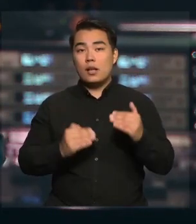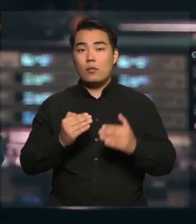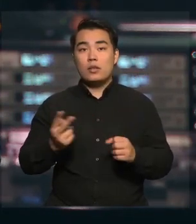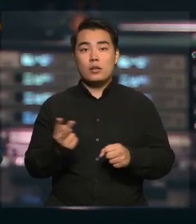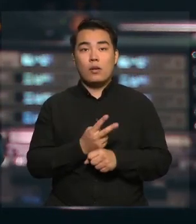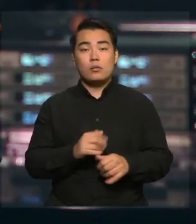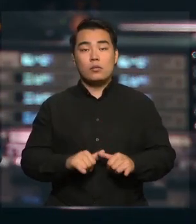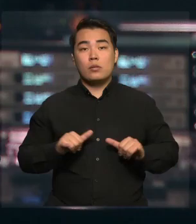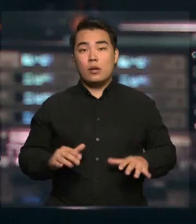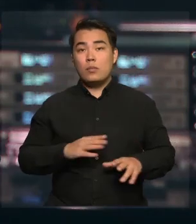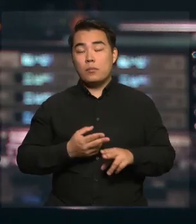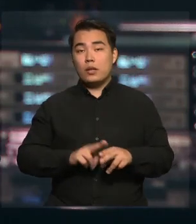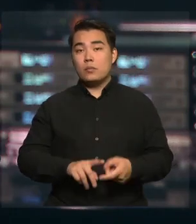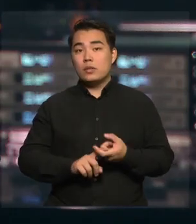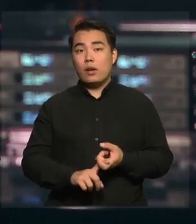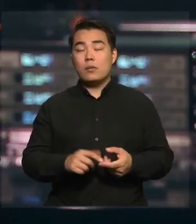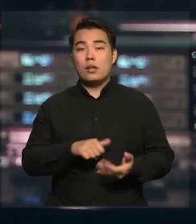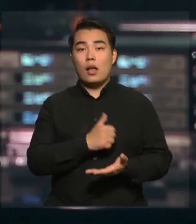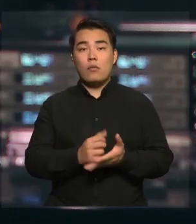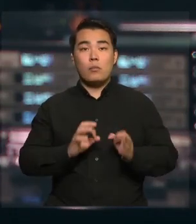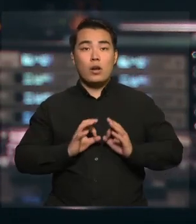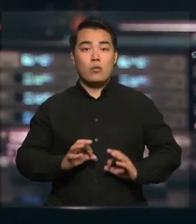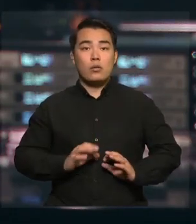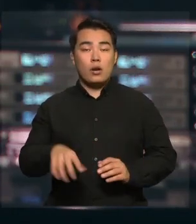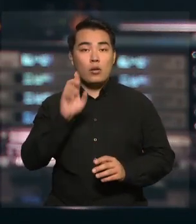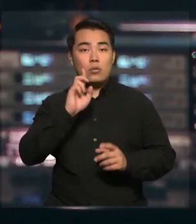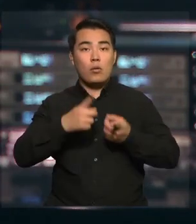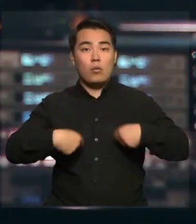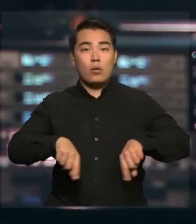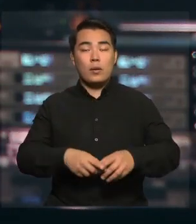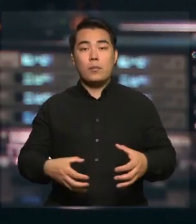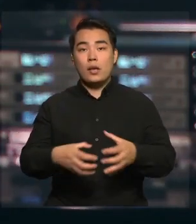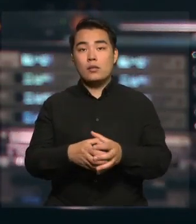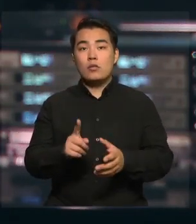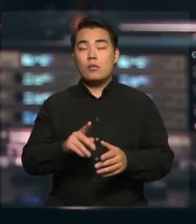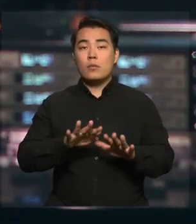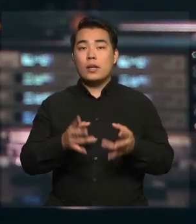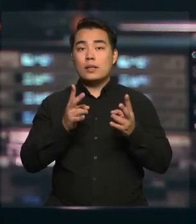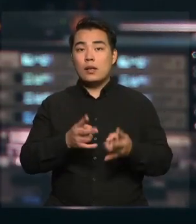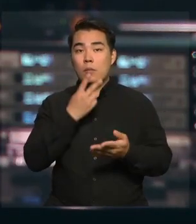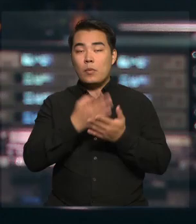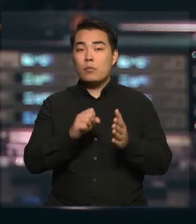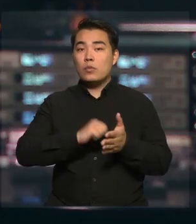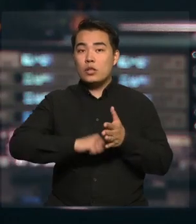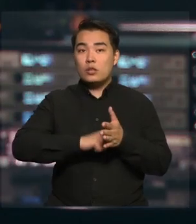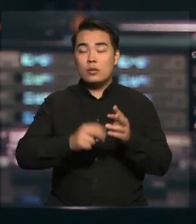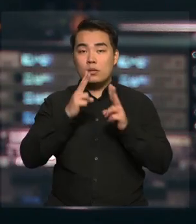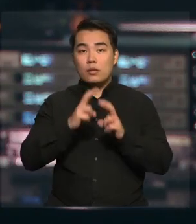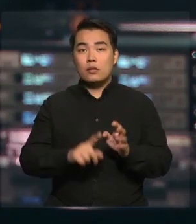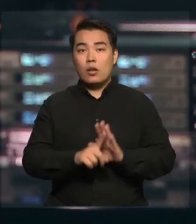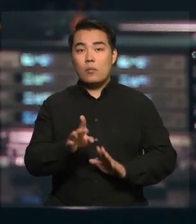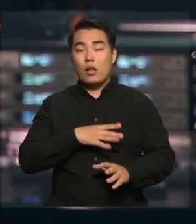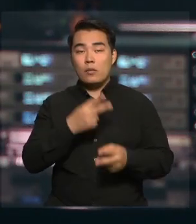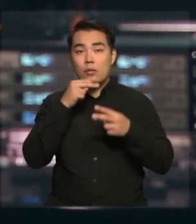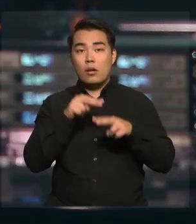екі есеге артқан. Соған байланысты бас прокурор мемлекеттік органдармен бірлесіп оқыс оқиғалардың себептерін анықтауға кірісті.